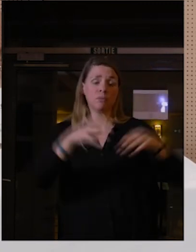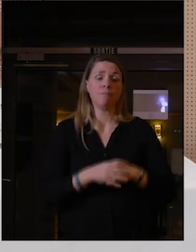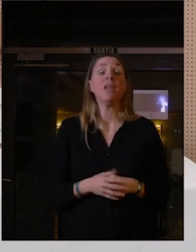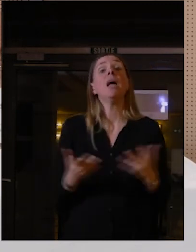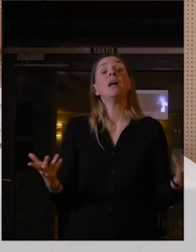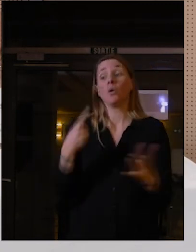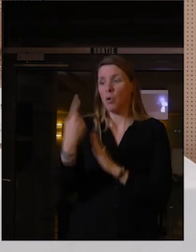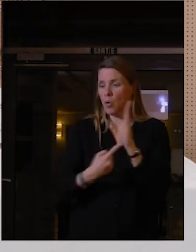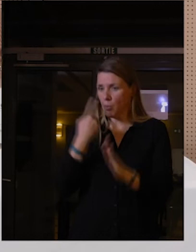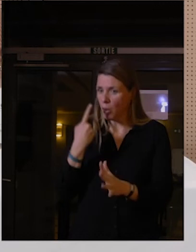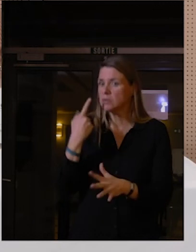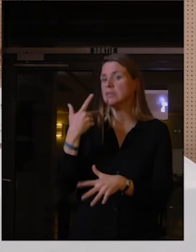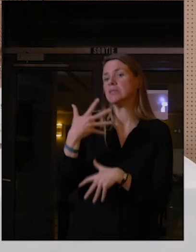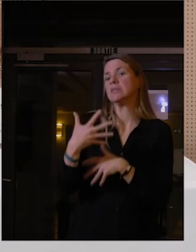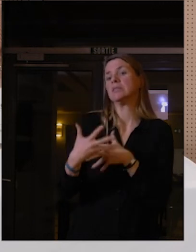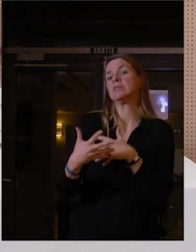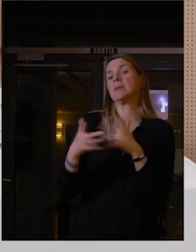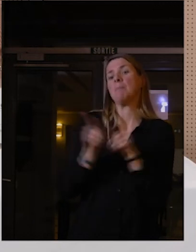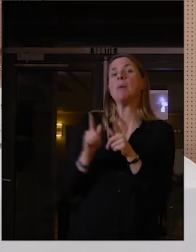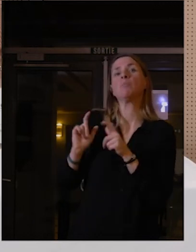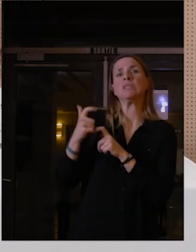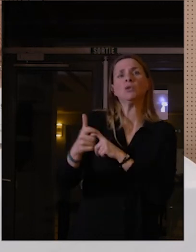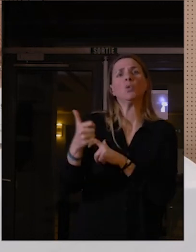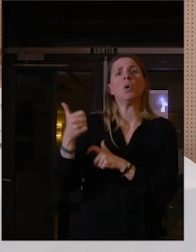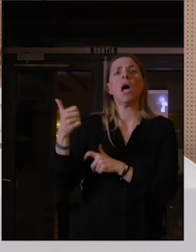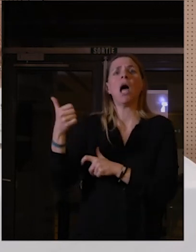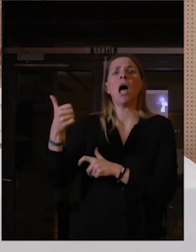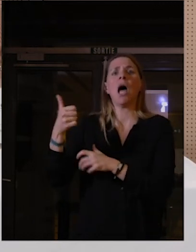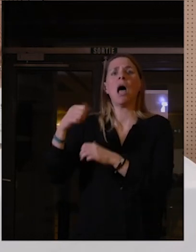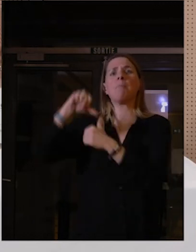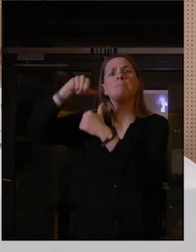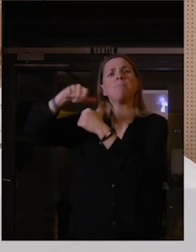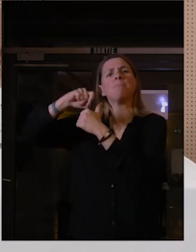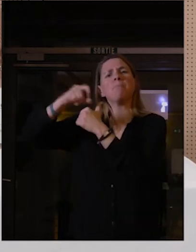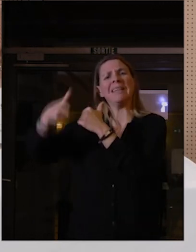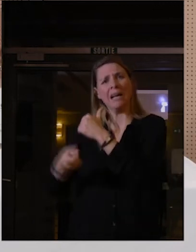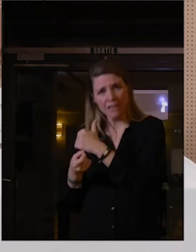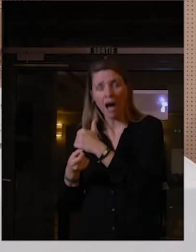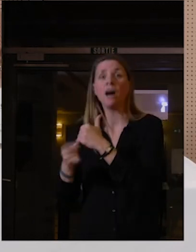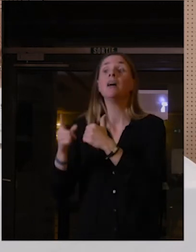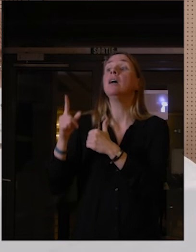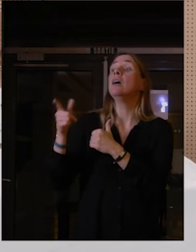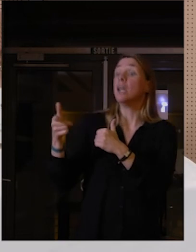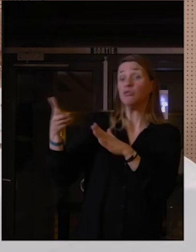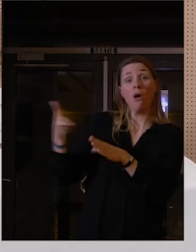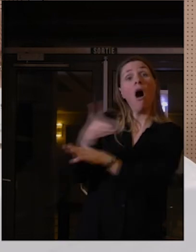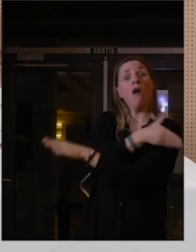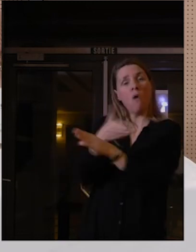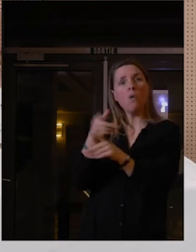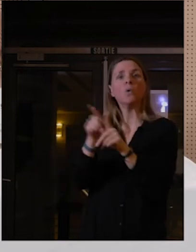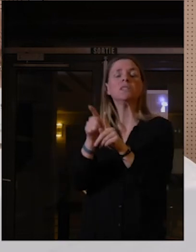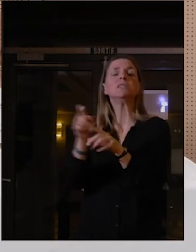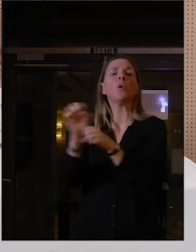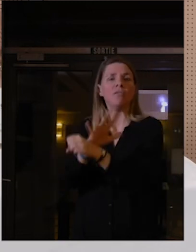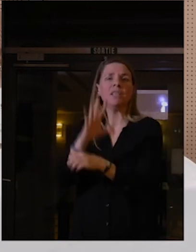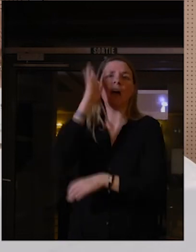en 2019 à Madagascar. Et c'est prévu aussi normalement, enfin c'était le cas avant Covid, en Afrique du Sud. Voilà,